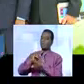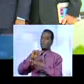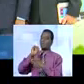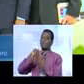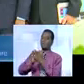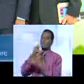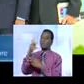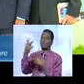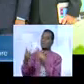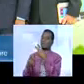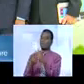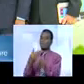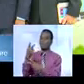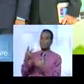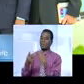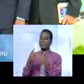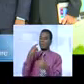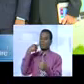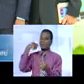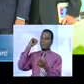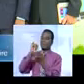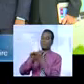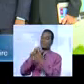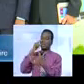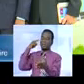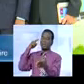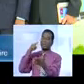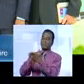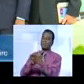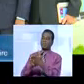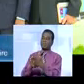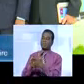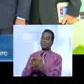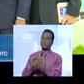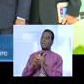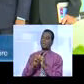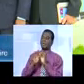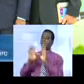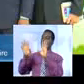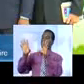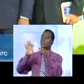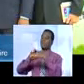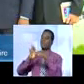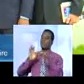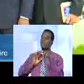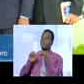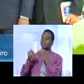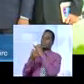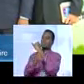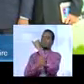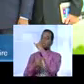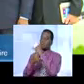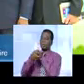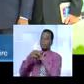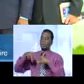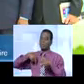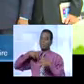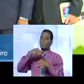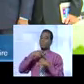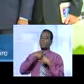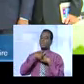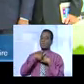visite est la marque du rayonnement de notre pays. Nous avons parlé